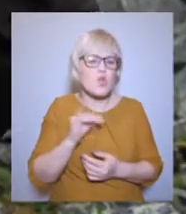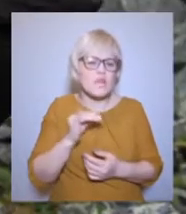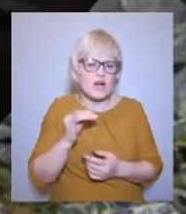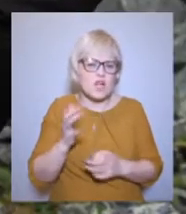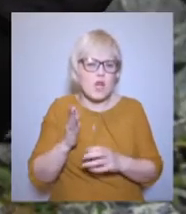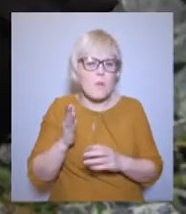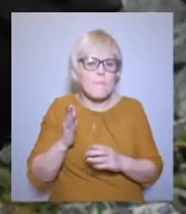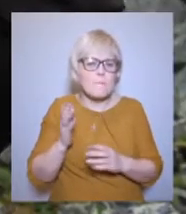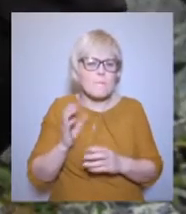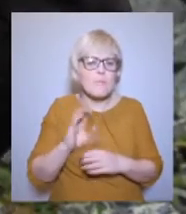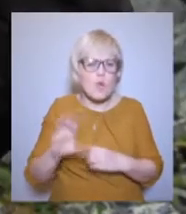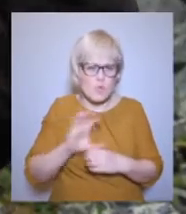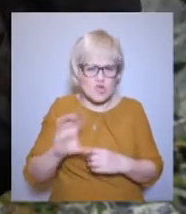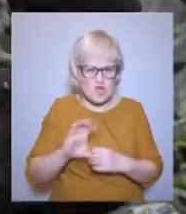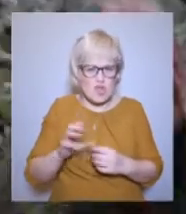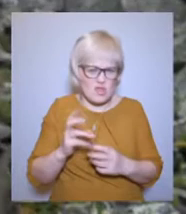месторождения.